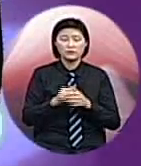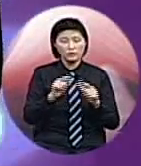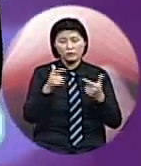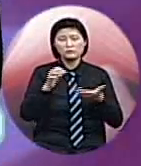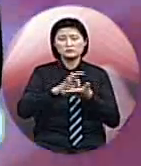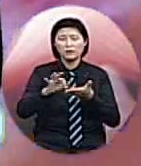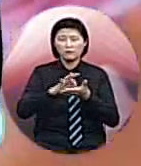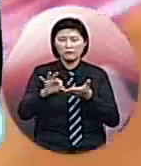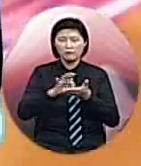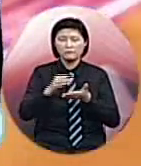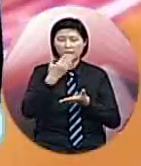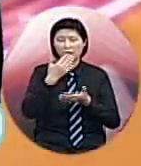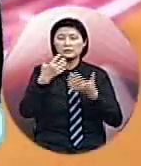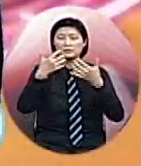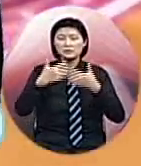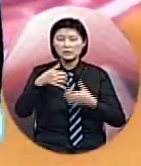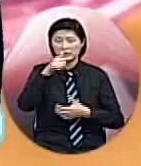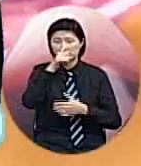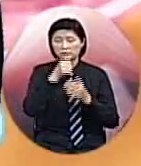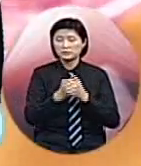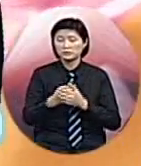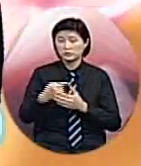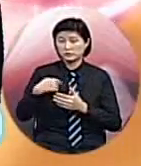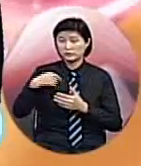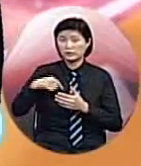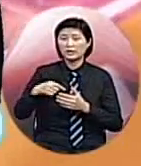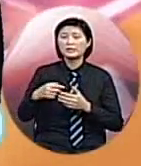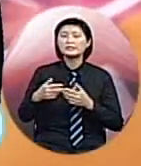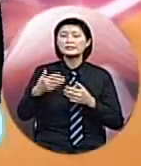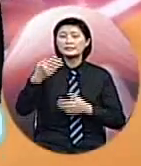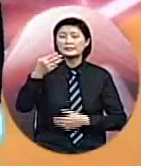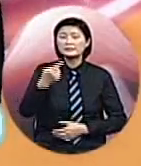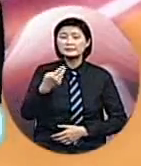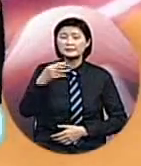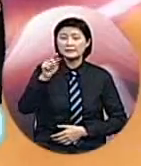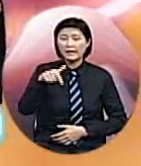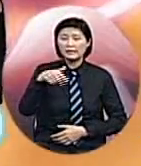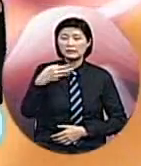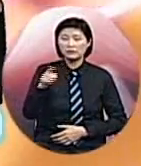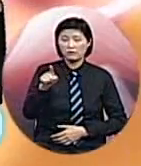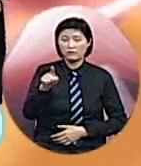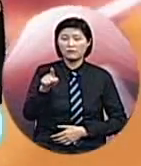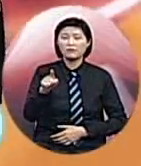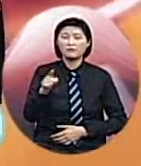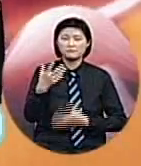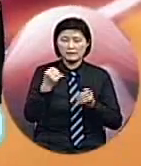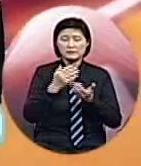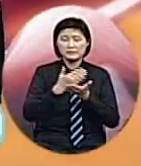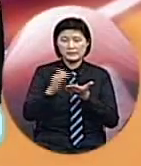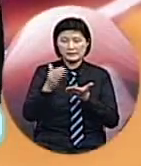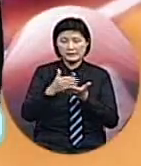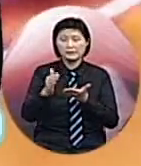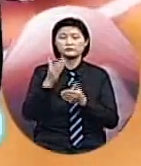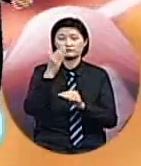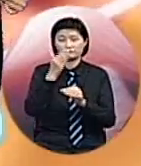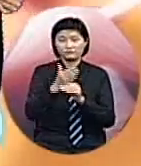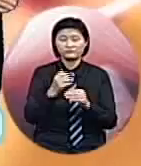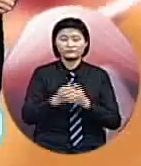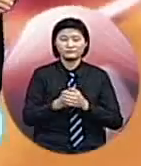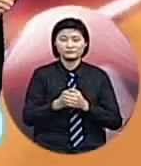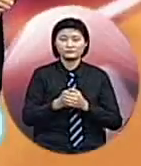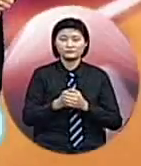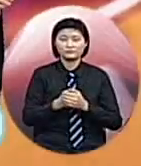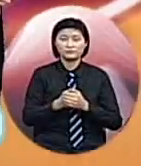다용도로 쓸 수 있는 게 나왔더라고요. 예, 그 여기는 이제 저기 트랙터로도 많이 밀고 그런가요? 네. 예, 예, 좋아졌어요. 근데 예. 되게